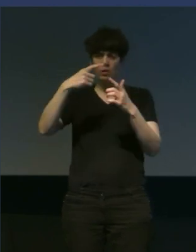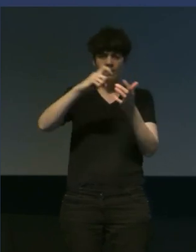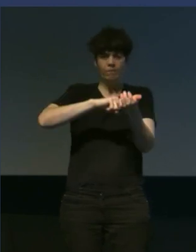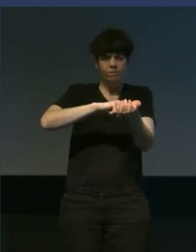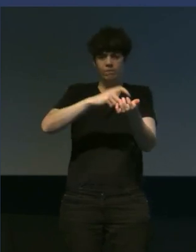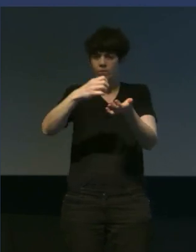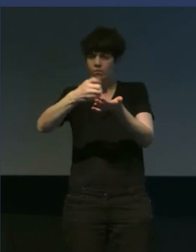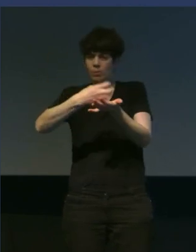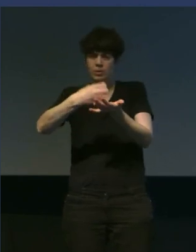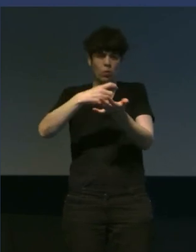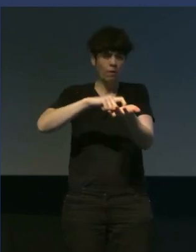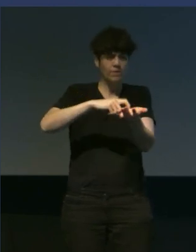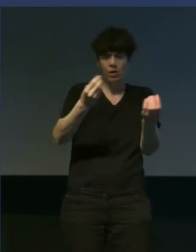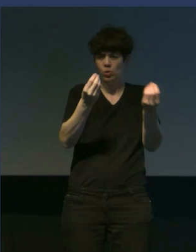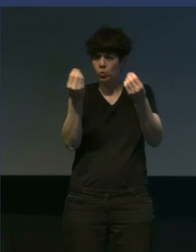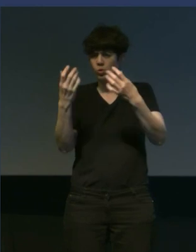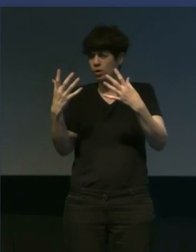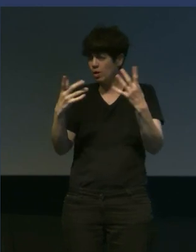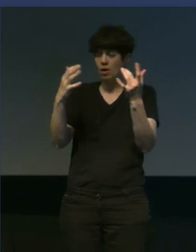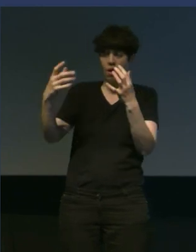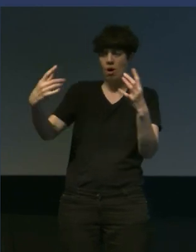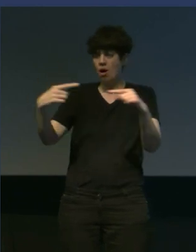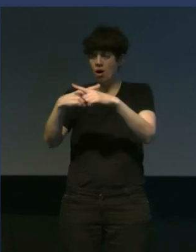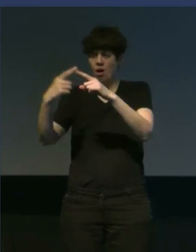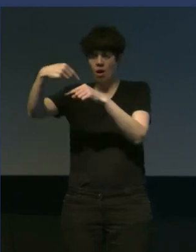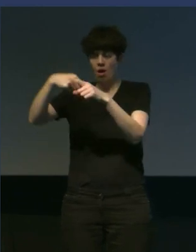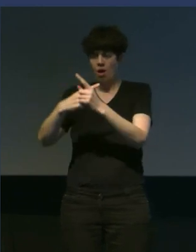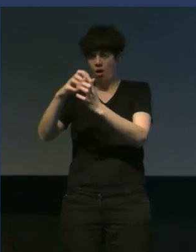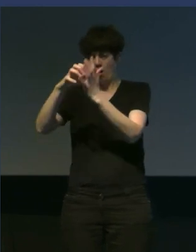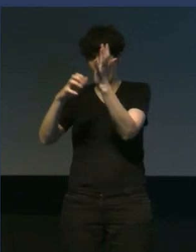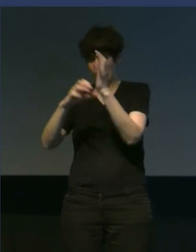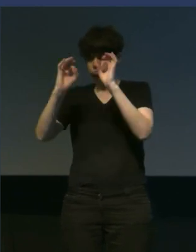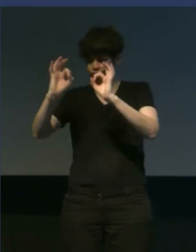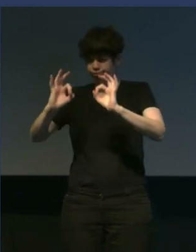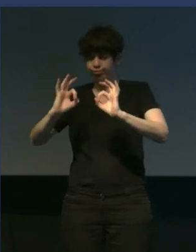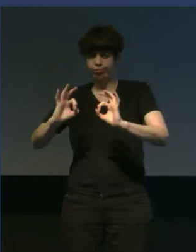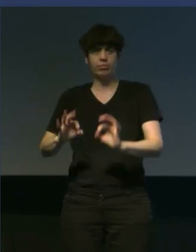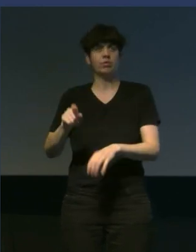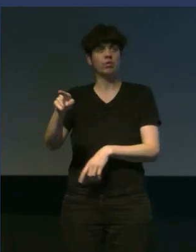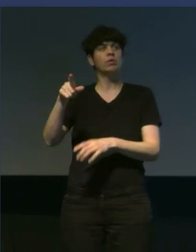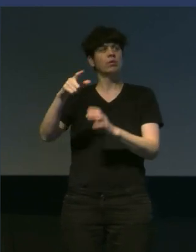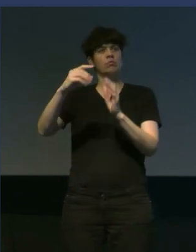rigoureux. Donc, il a écrit des articles, hein,